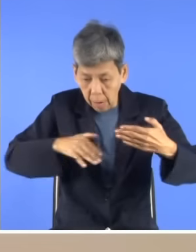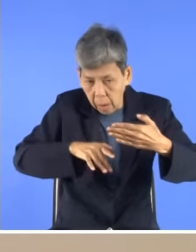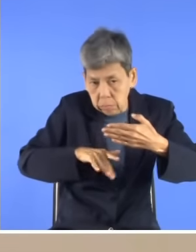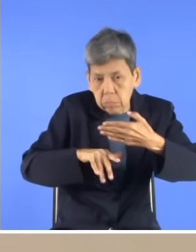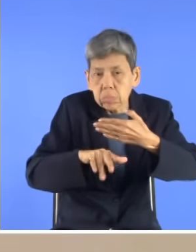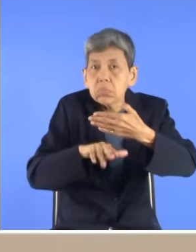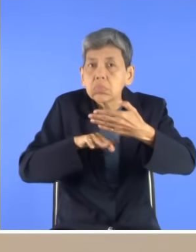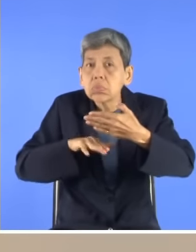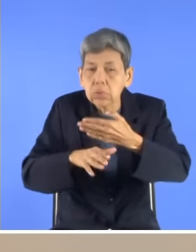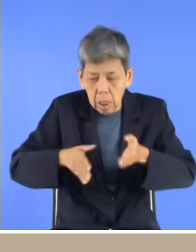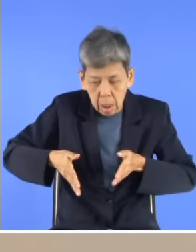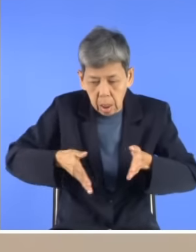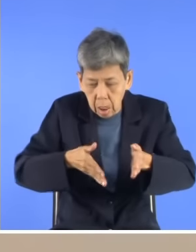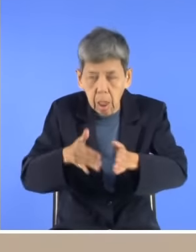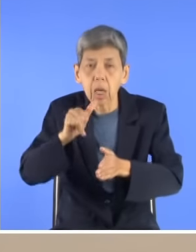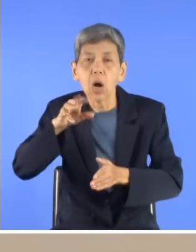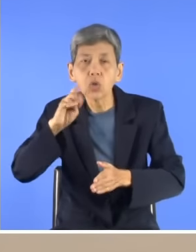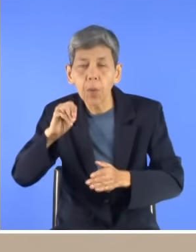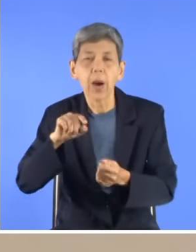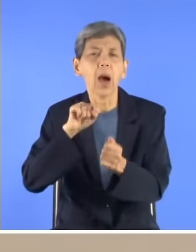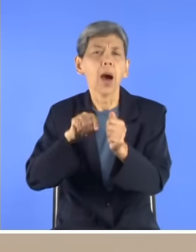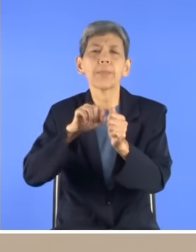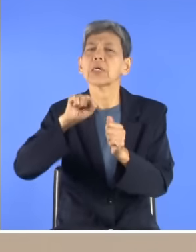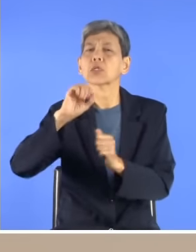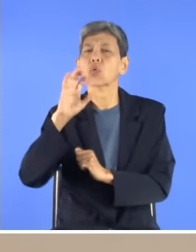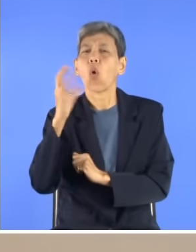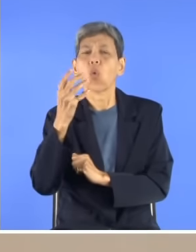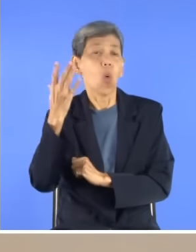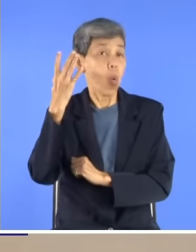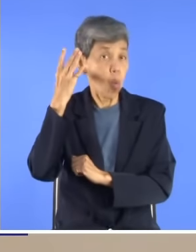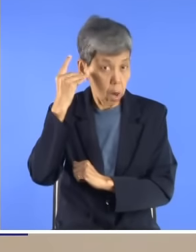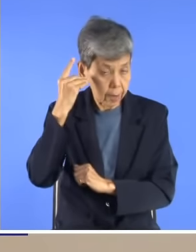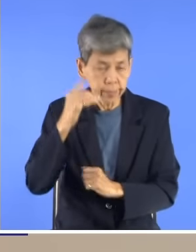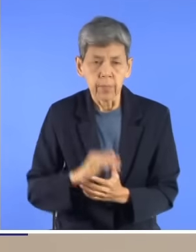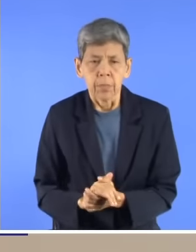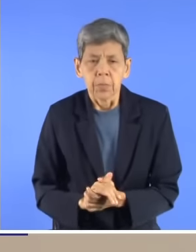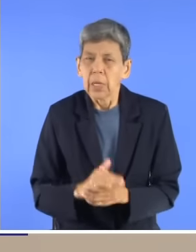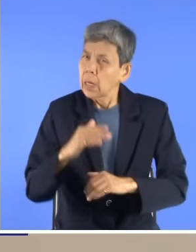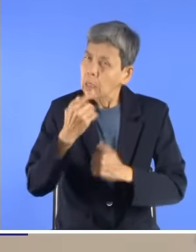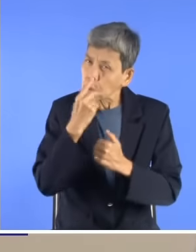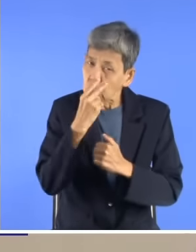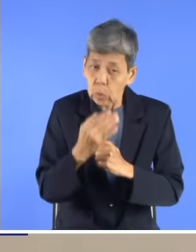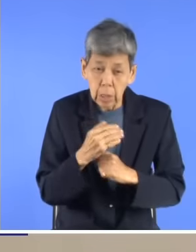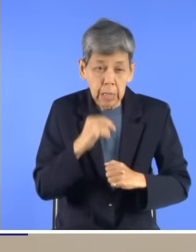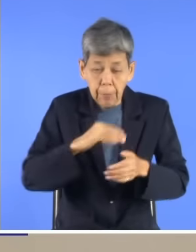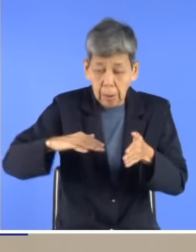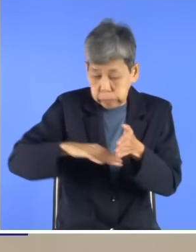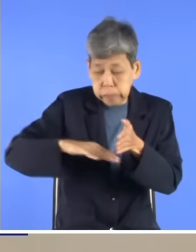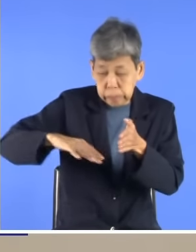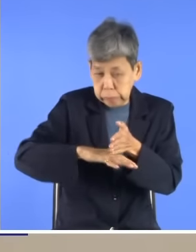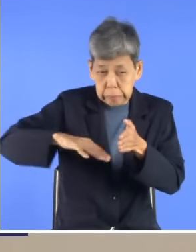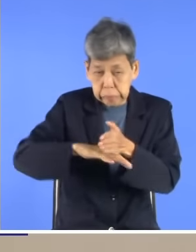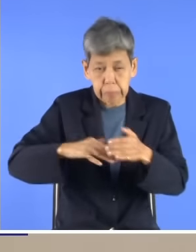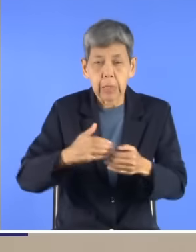มแม่น้ำยมในพื้นที่อำเภอสวรรคโลกจังหวัดสุโขทัยนะเมื่อคืนนี้แล้วช่วงสายน้ำมันกัดเซาะคุณผู้ชมจนผ